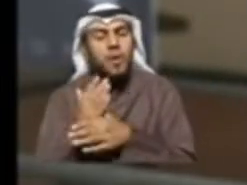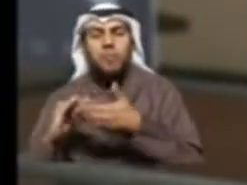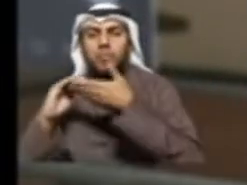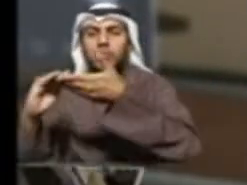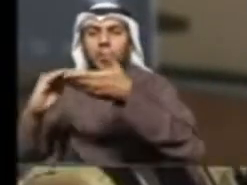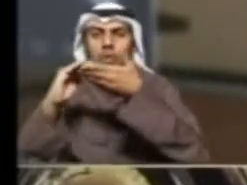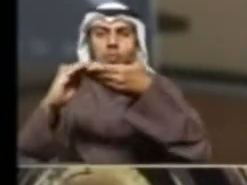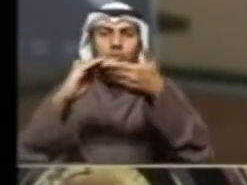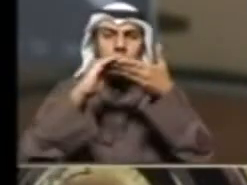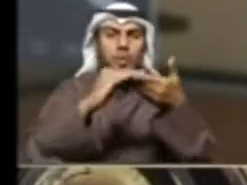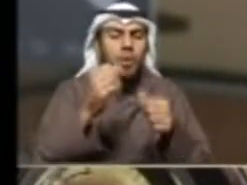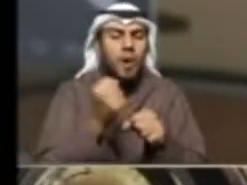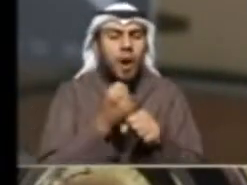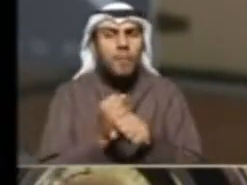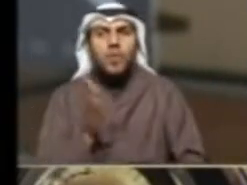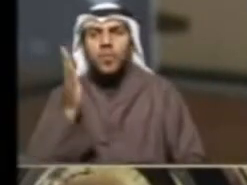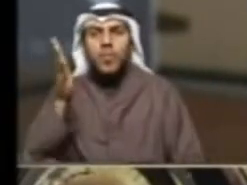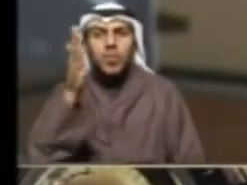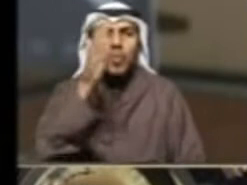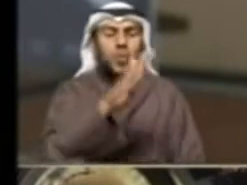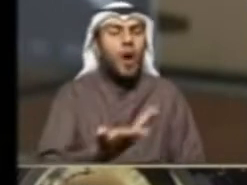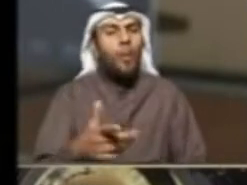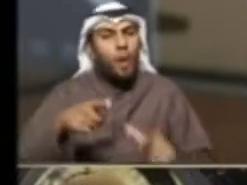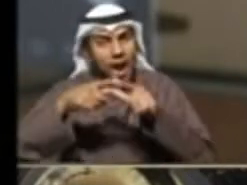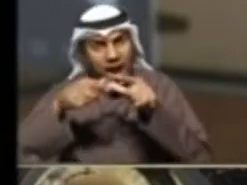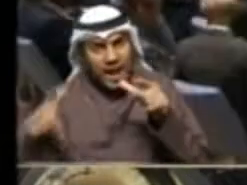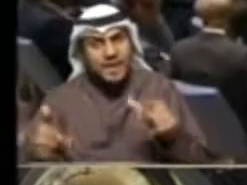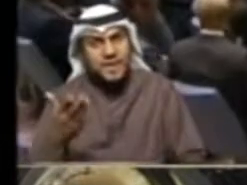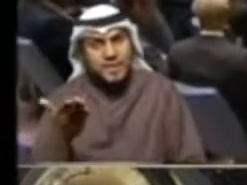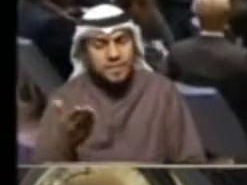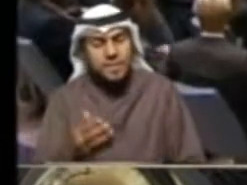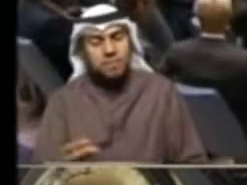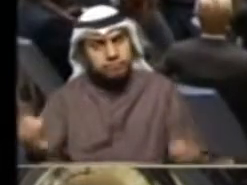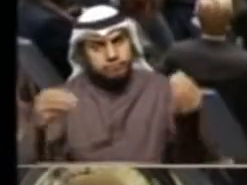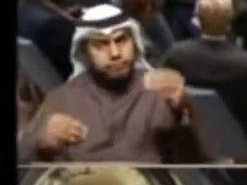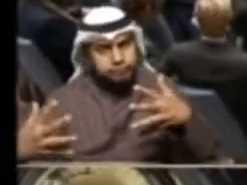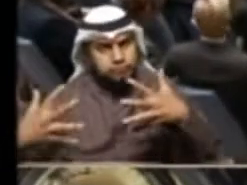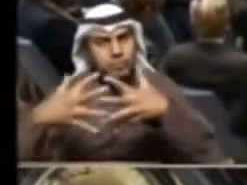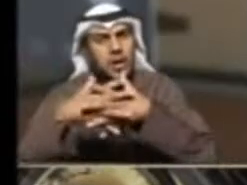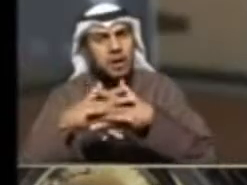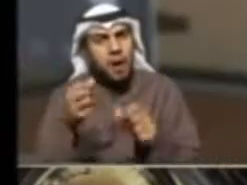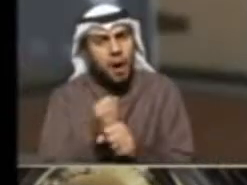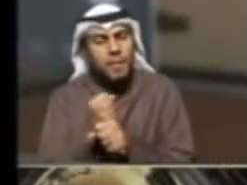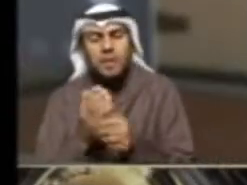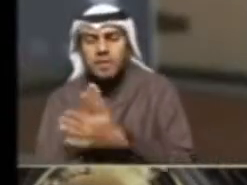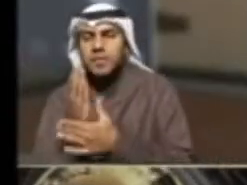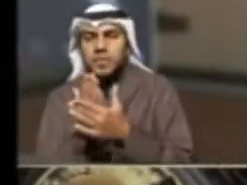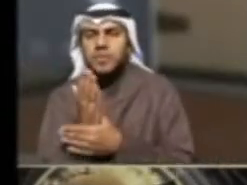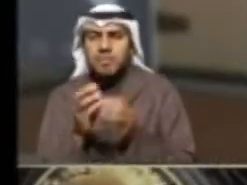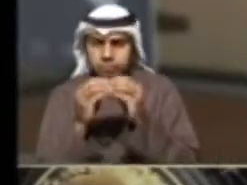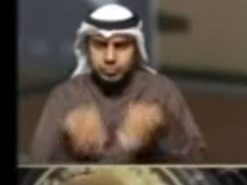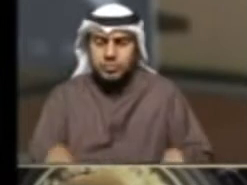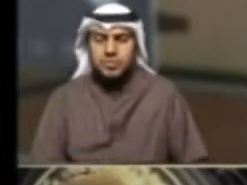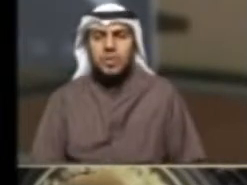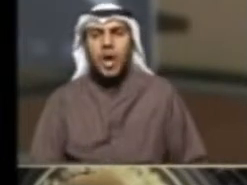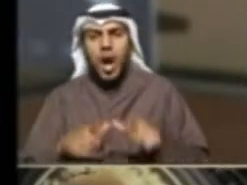دولة الكويت من دور الوساطة بين دول الخليج، ونتمنى أن تحظى الدول الأخرى حظو القيادة والدبلوماسية الكويتية في تقريب وجهات النظر